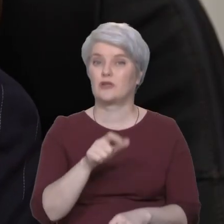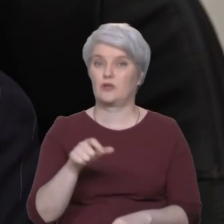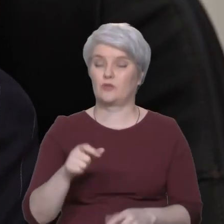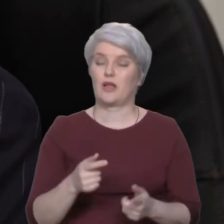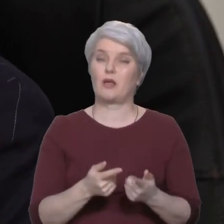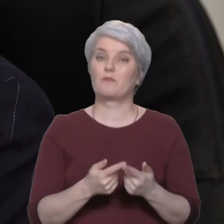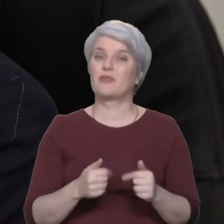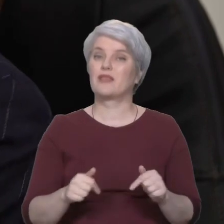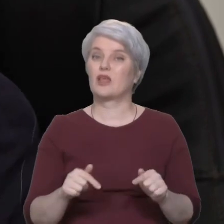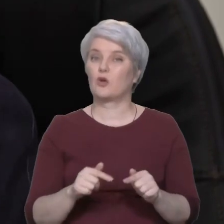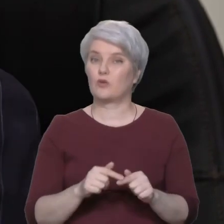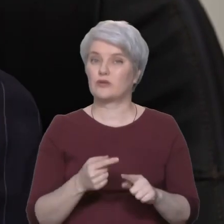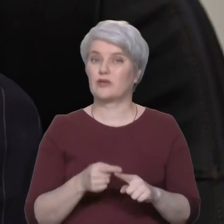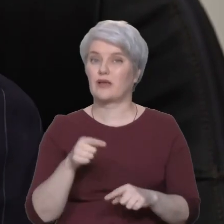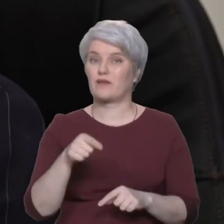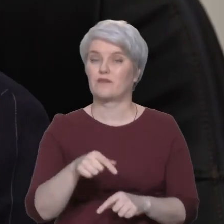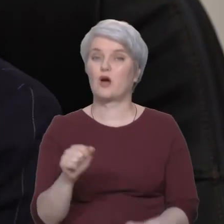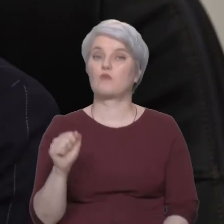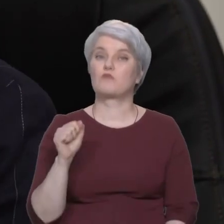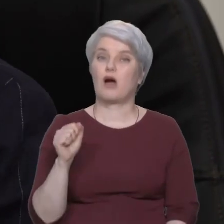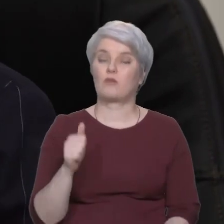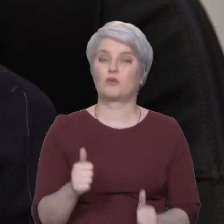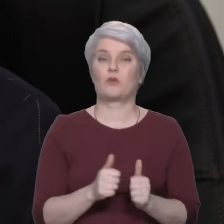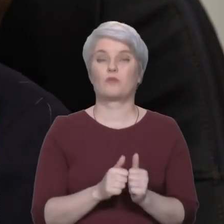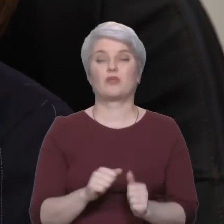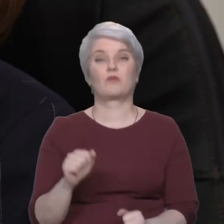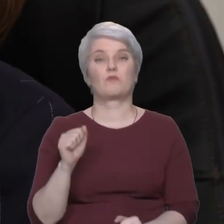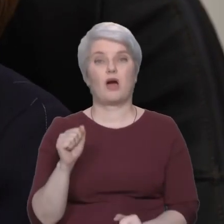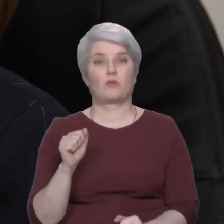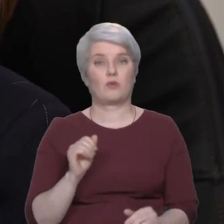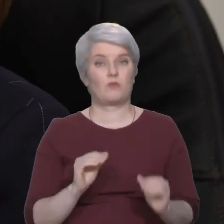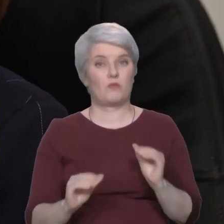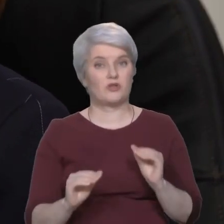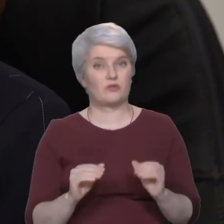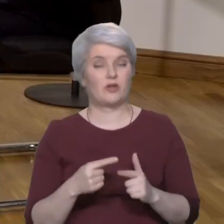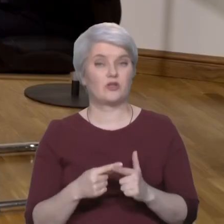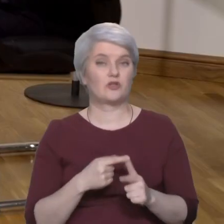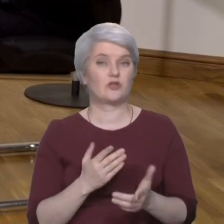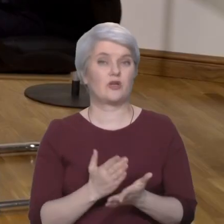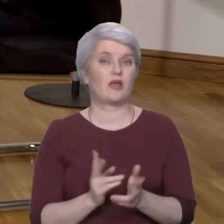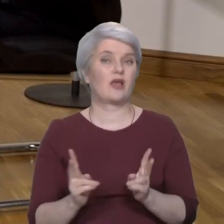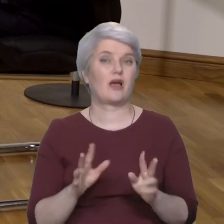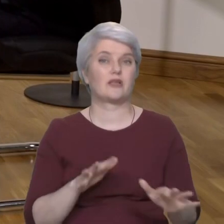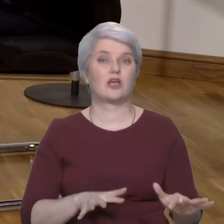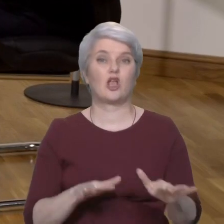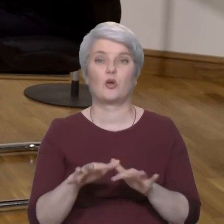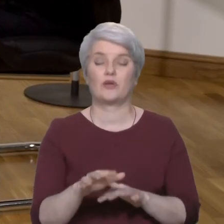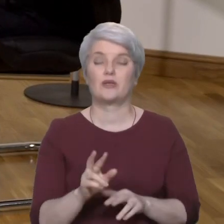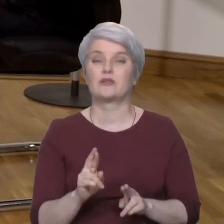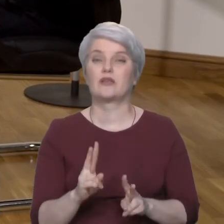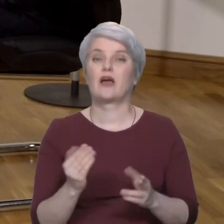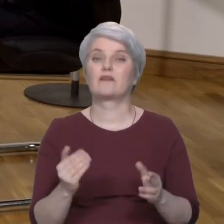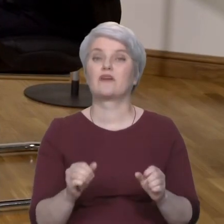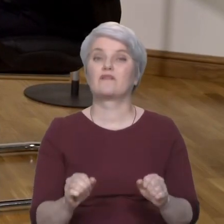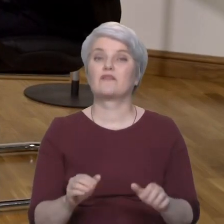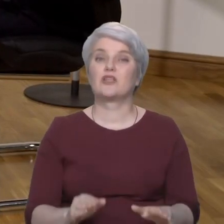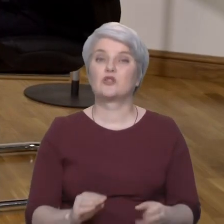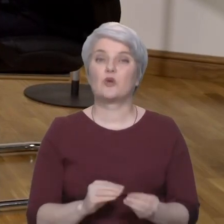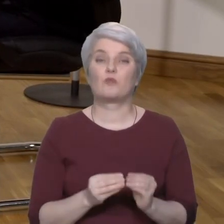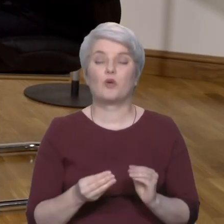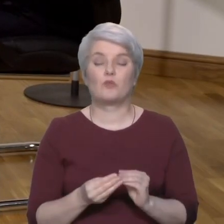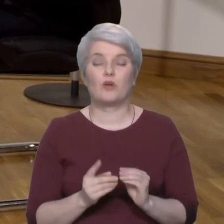підрозділи, які там у Бахмуті або під Бахмутом базувалися? Чи зараз є якась ротація? Як ви вирішуєте оцю потребу, щоб там